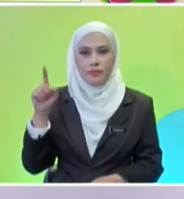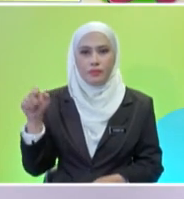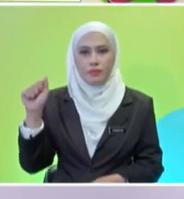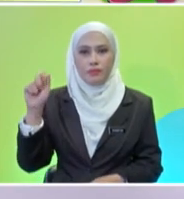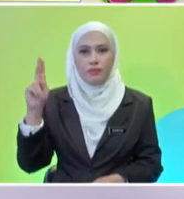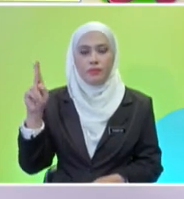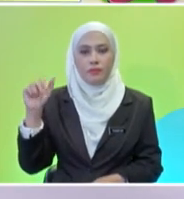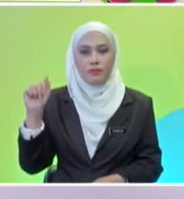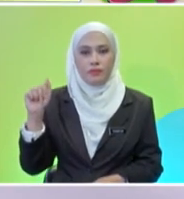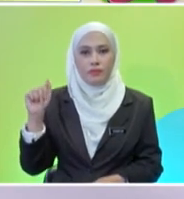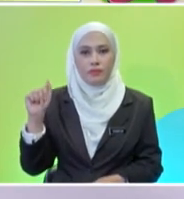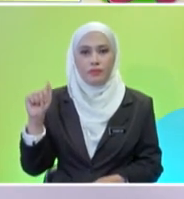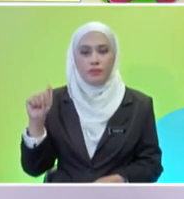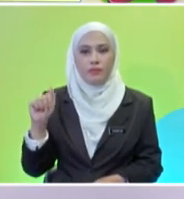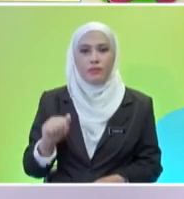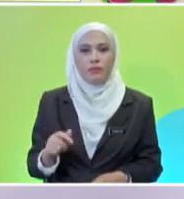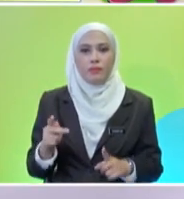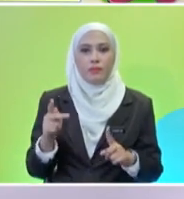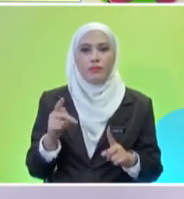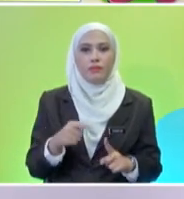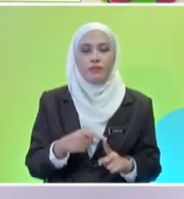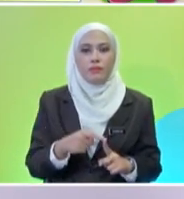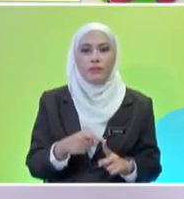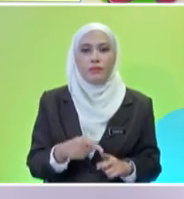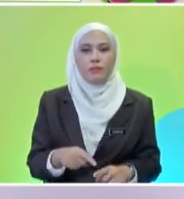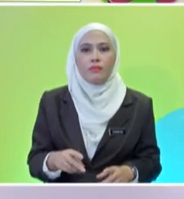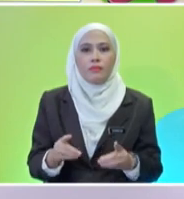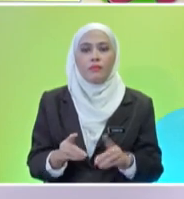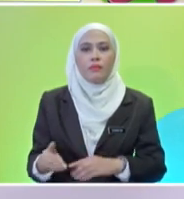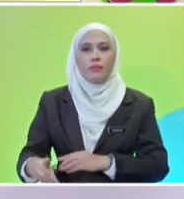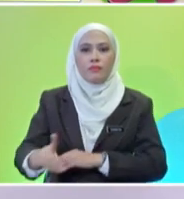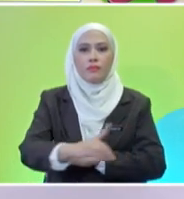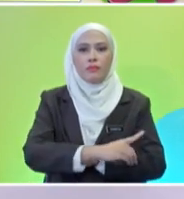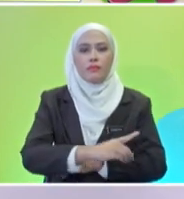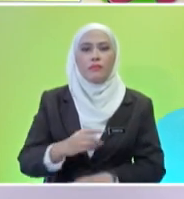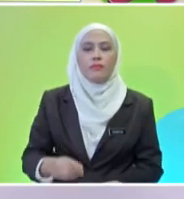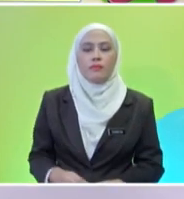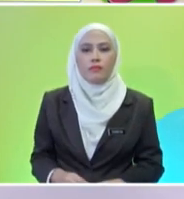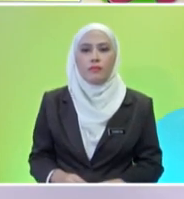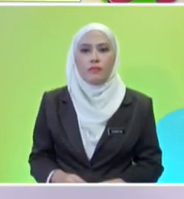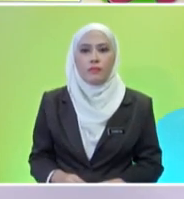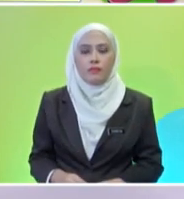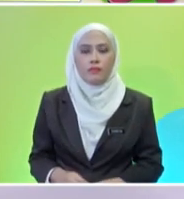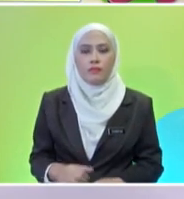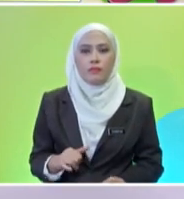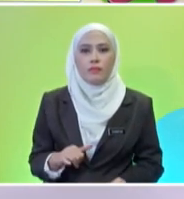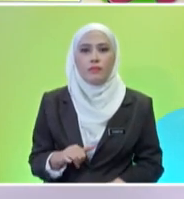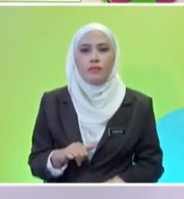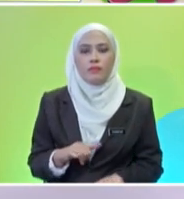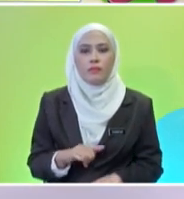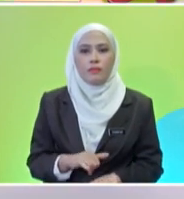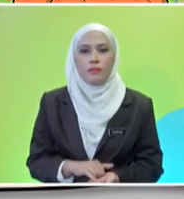kepada Dusun datuknya tak kenal penggunaannya Ya baik seterusnya baik itu eh